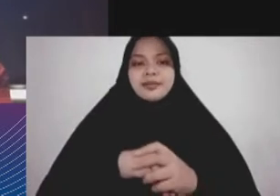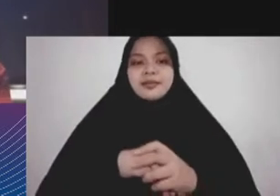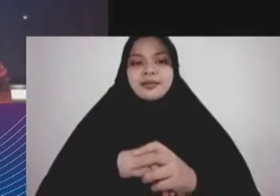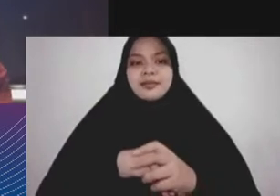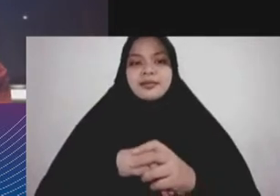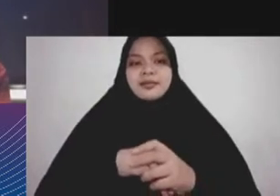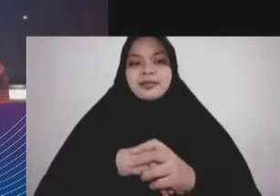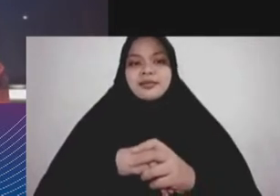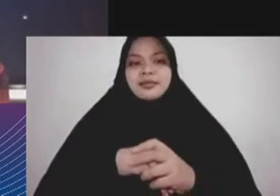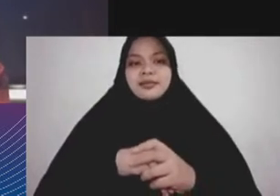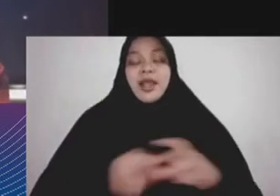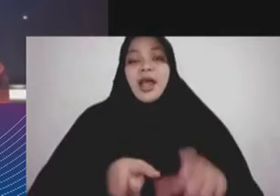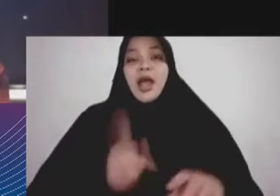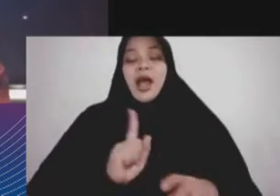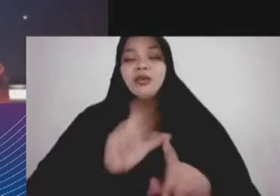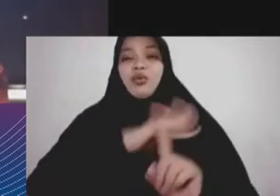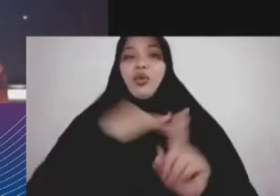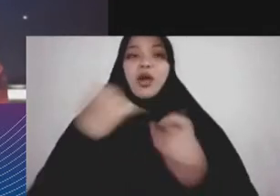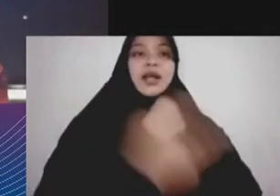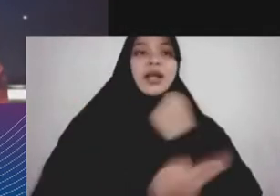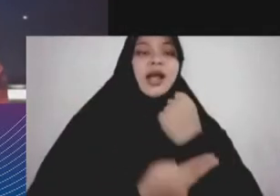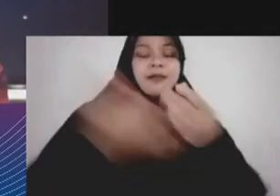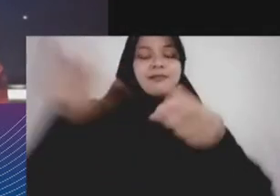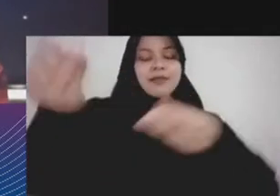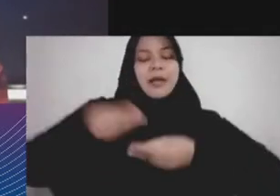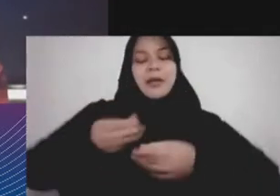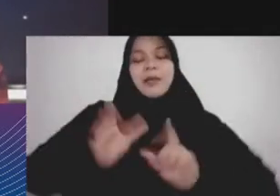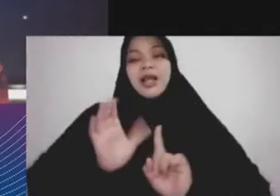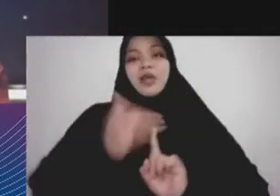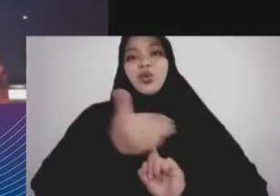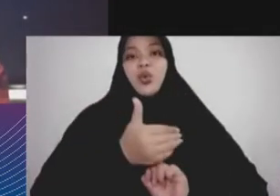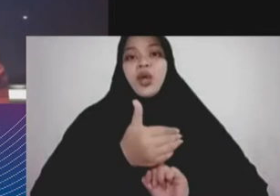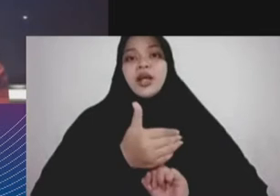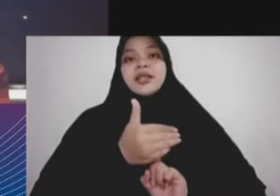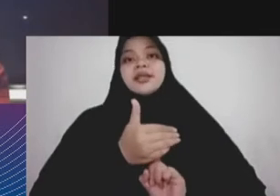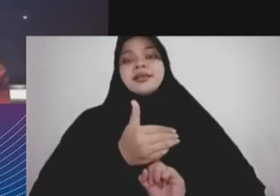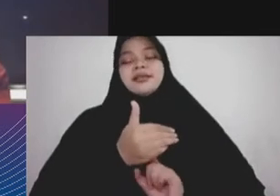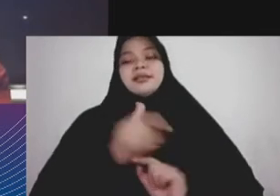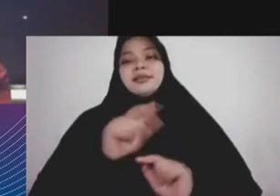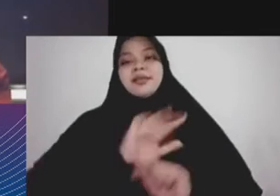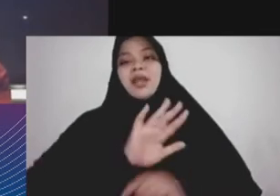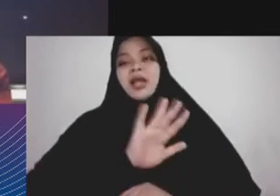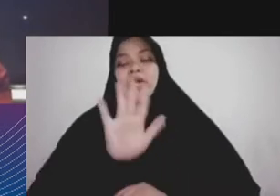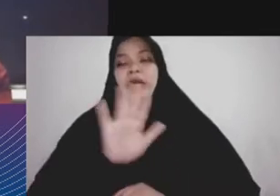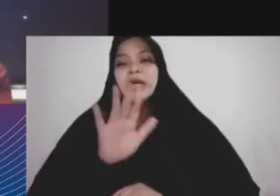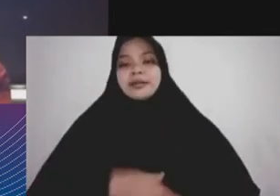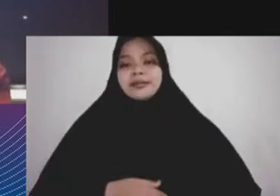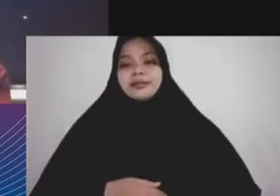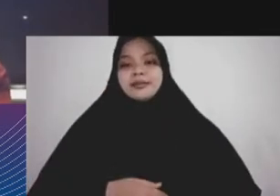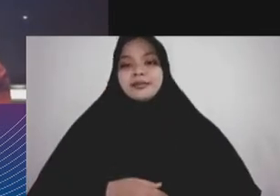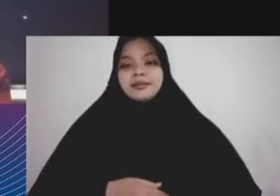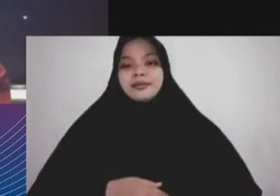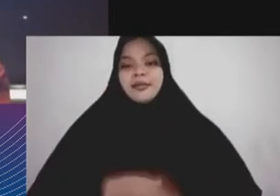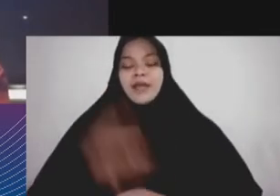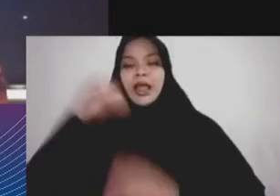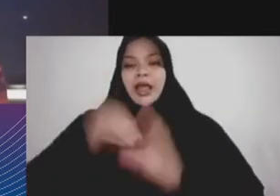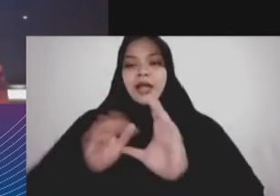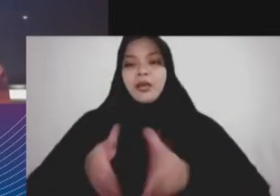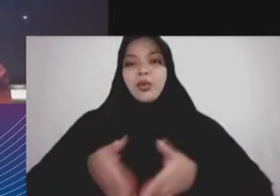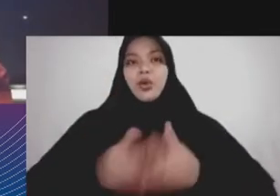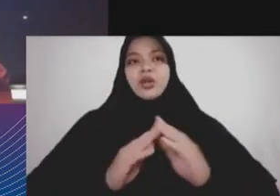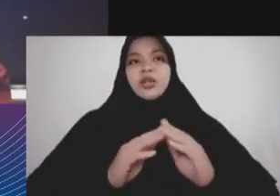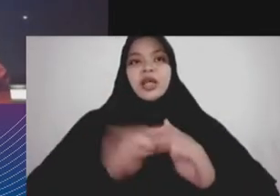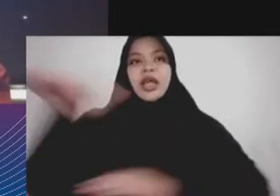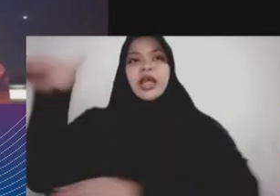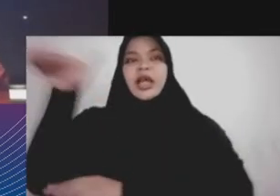hak warga negara gitu untuk mendapatkan perlindungan. Nah, tidak dalam konstruksi criminal justice yang tadi